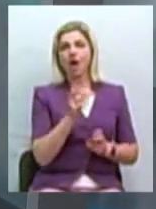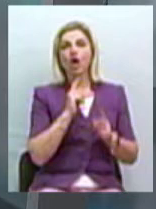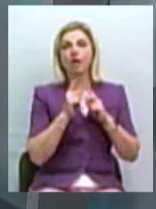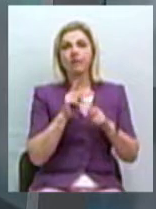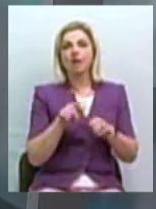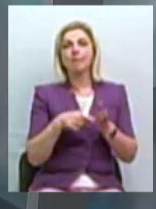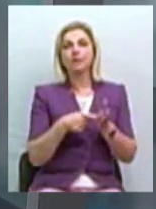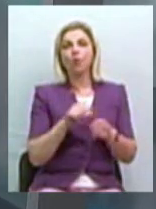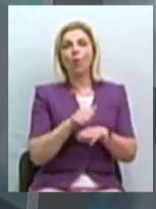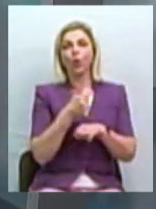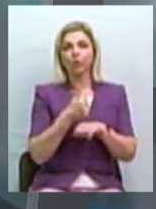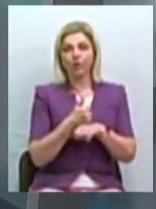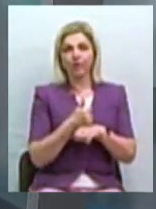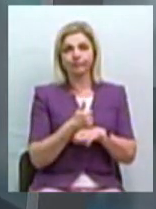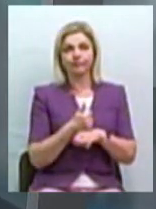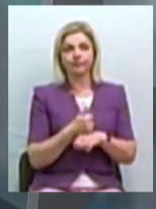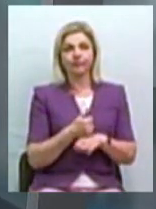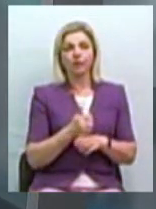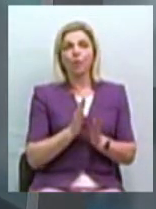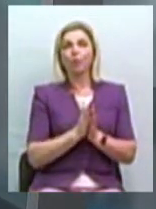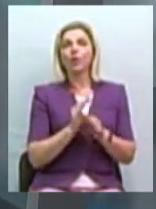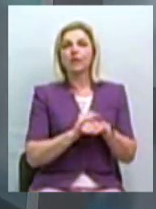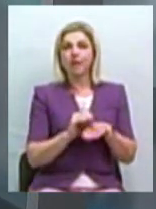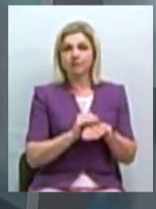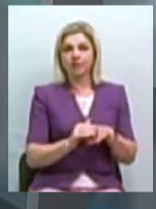голови з питань реалізації громадського бюджету, будь ласка,